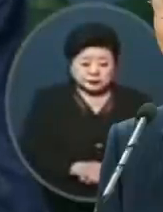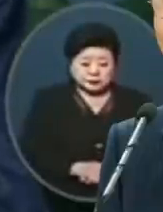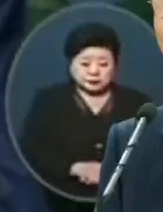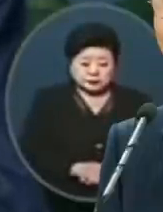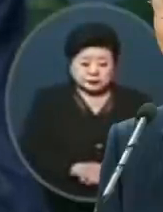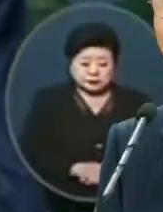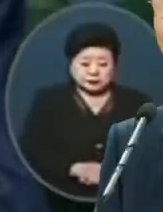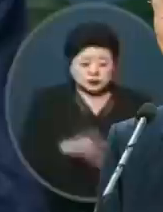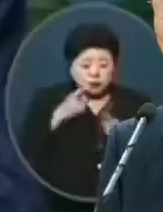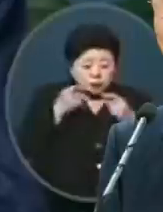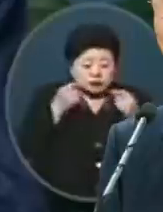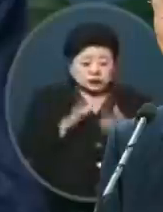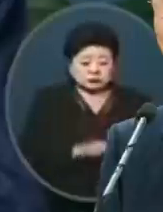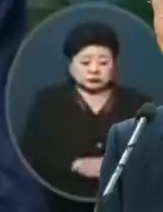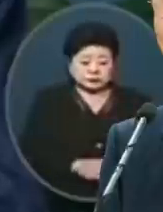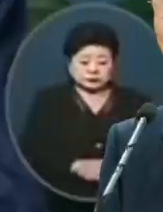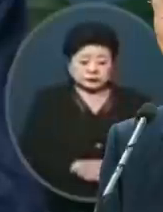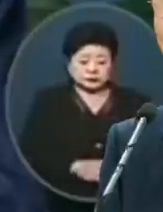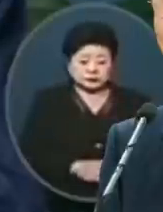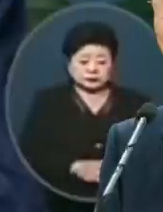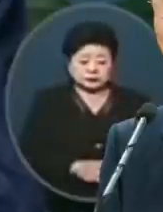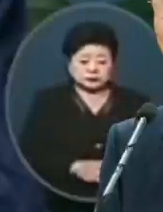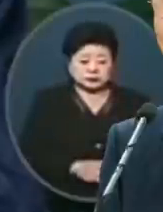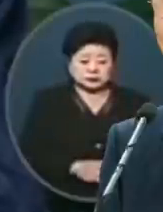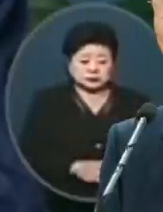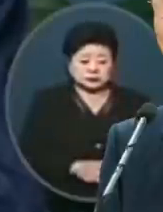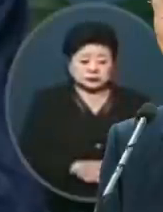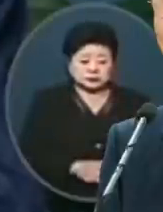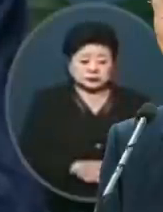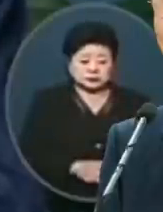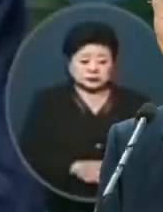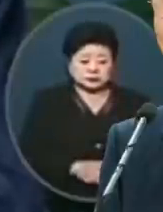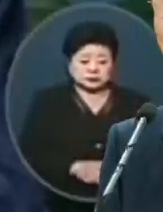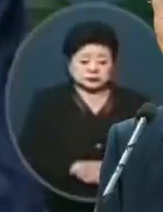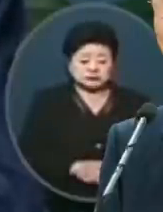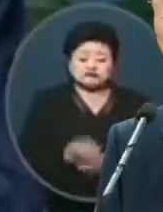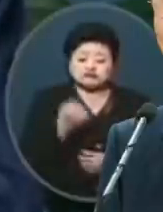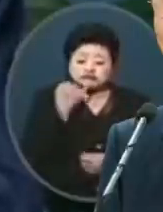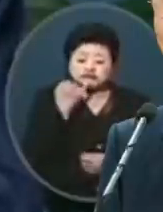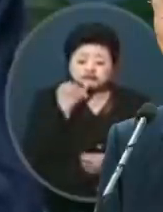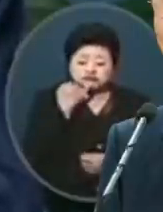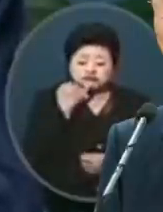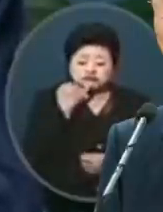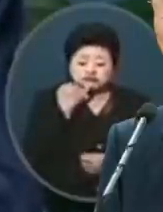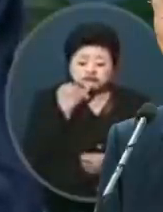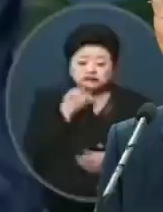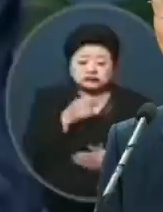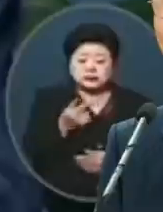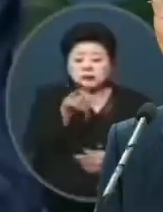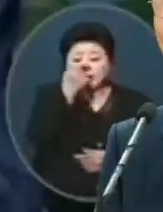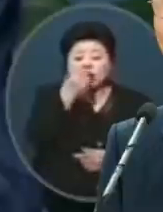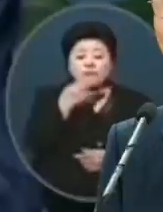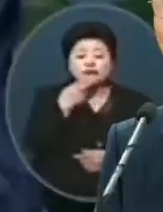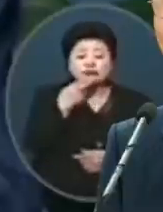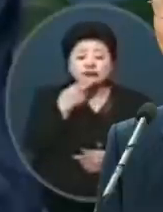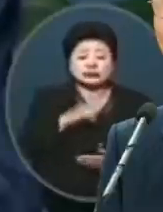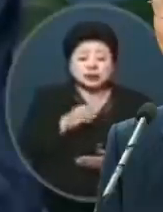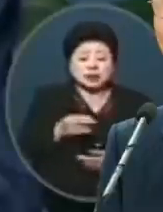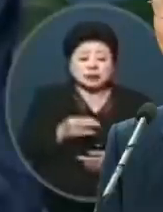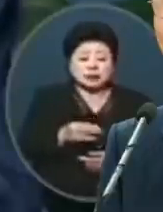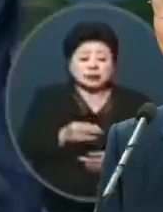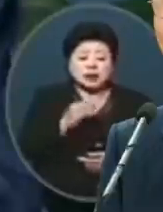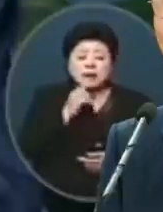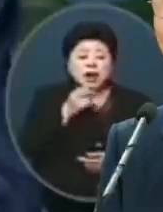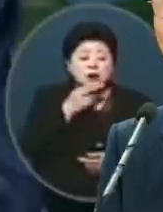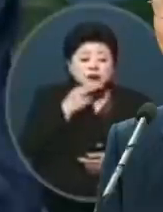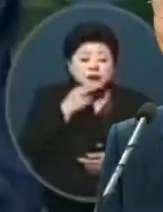물론 저는 그렇게 해도 양심의 가치가 없습니다. 저는 세금 내라 안 내라 할 것 없이